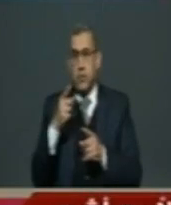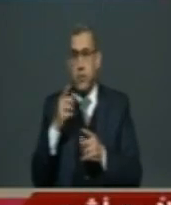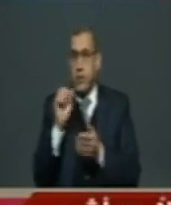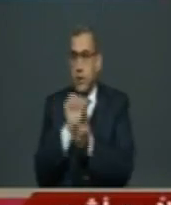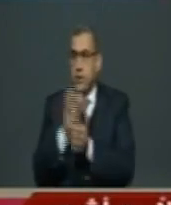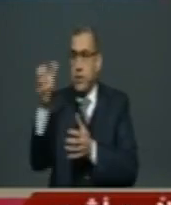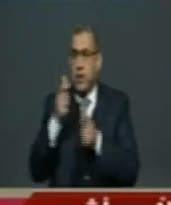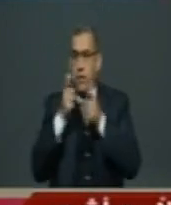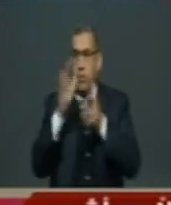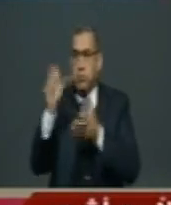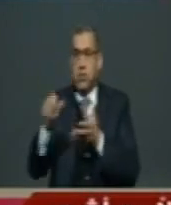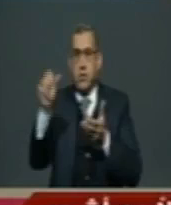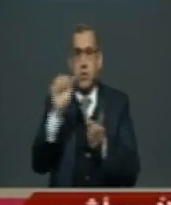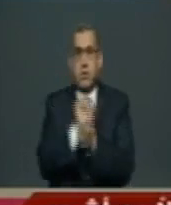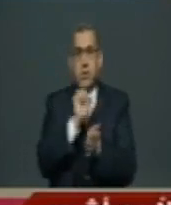مسكنا